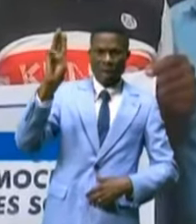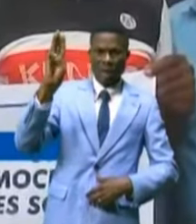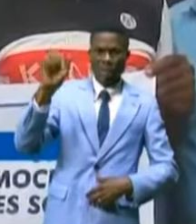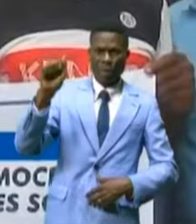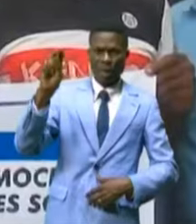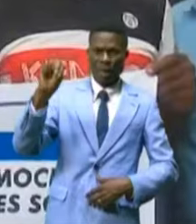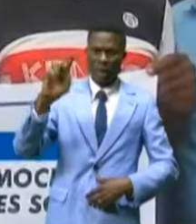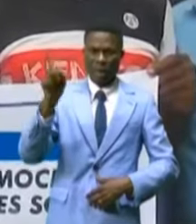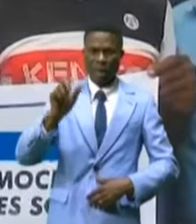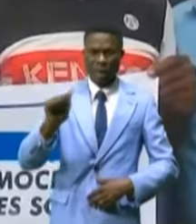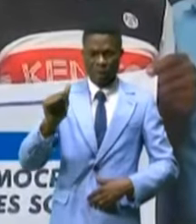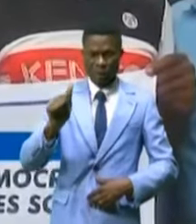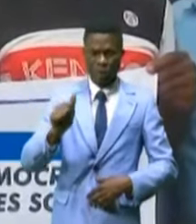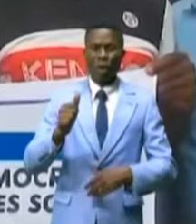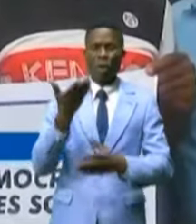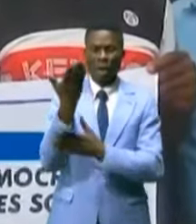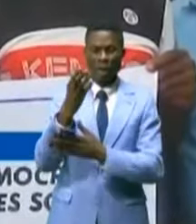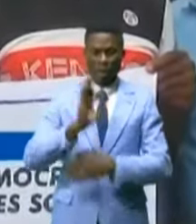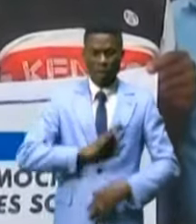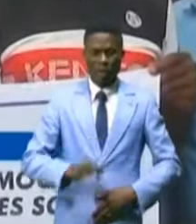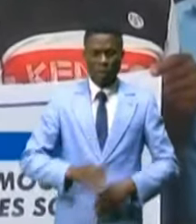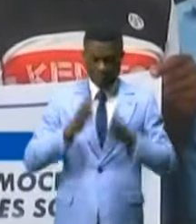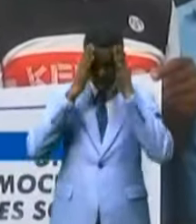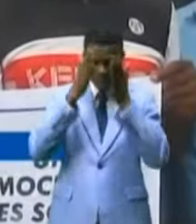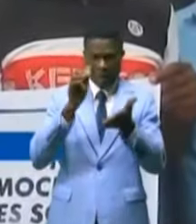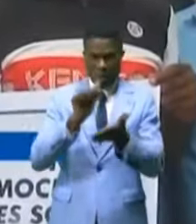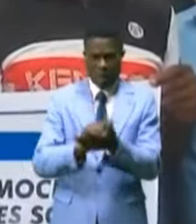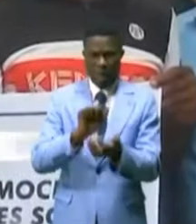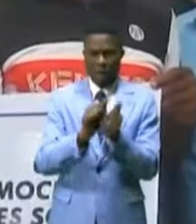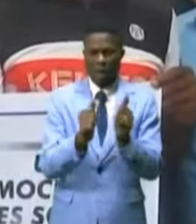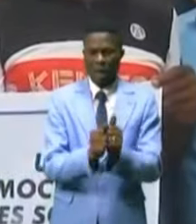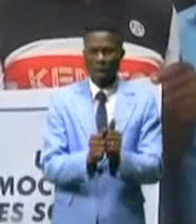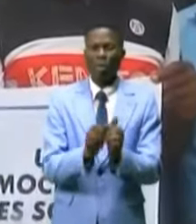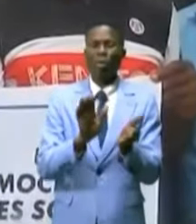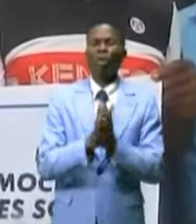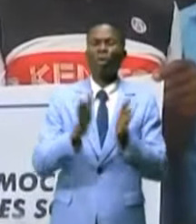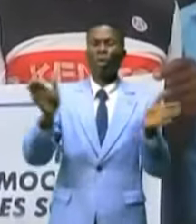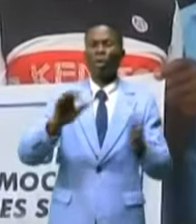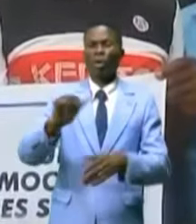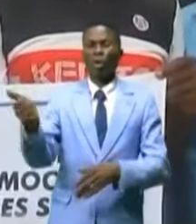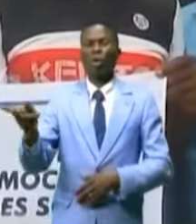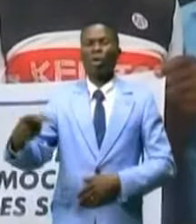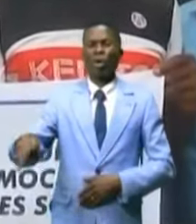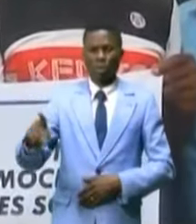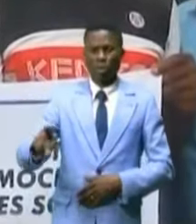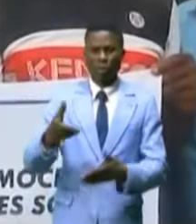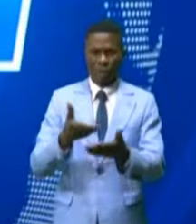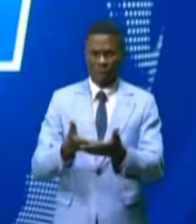un regard sur cette situation qui s'avère être généralisée dans d'autres provinces.